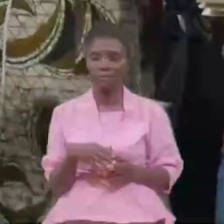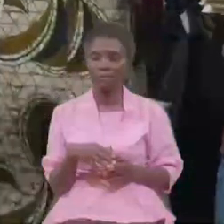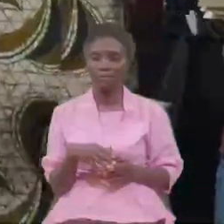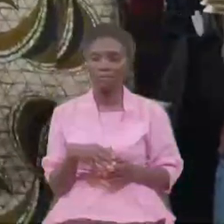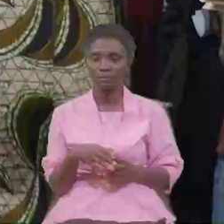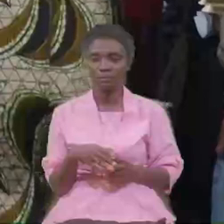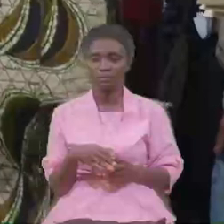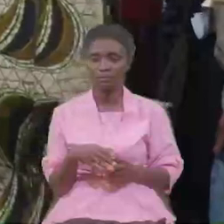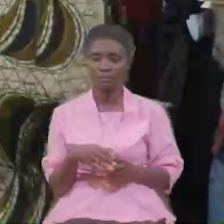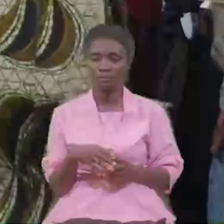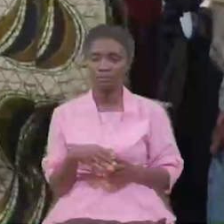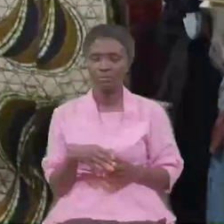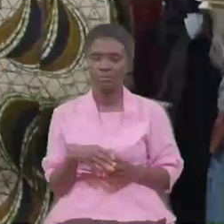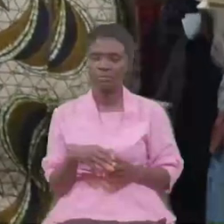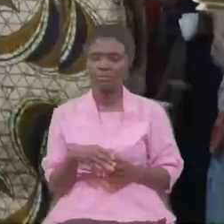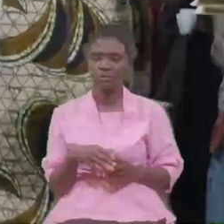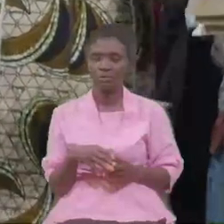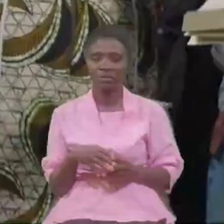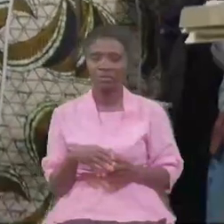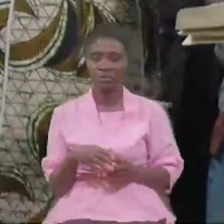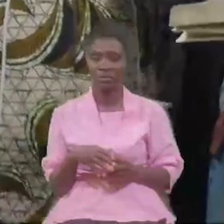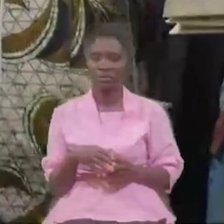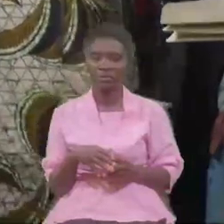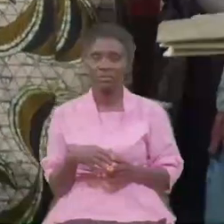Il y a jckhq qui est